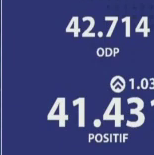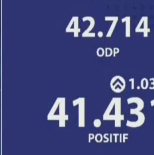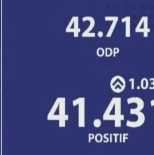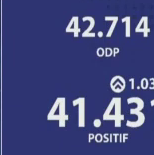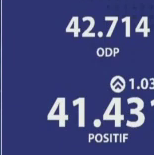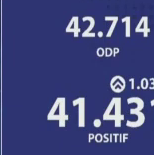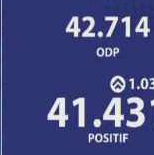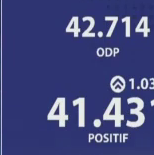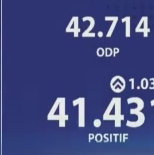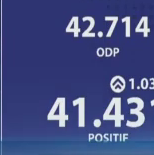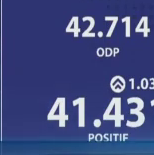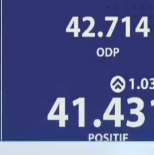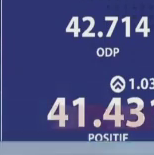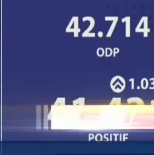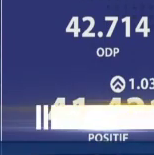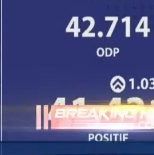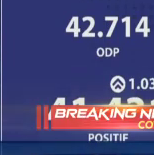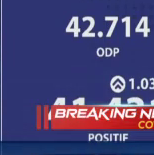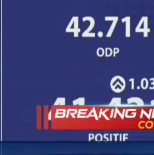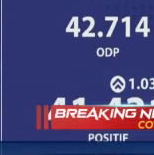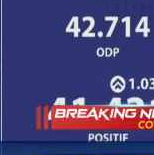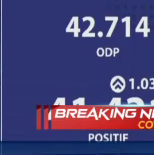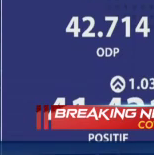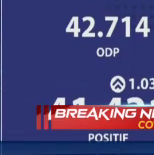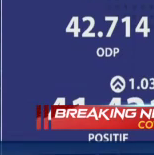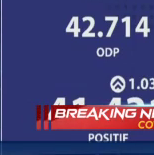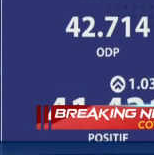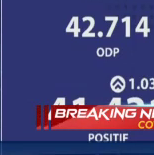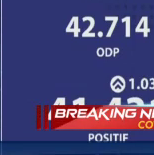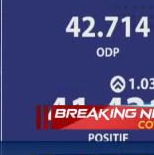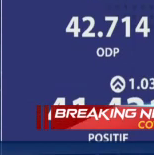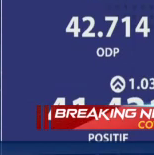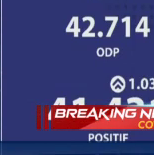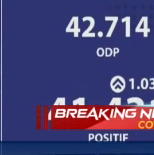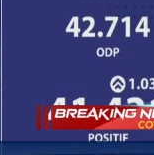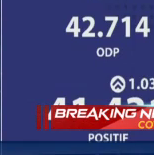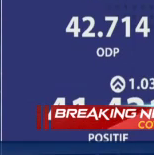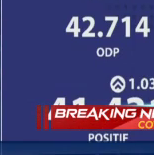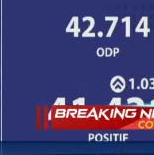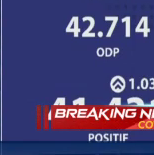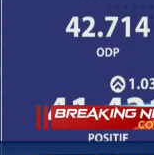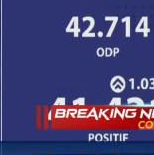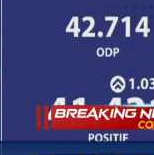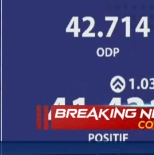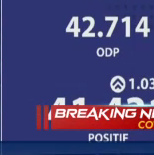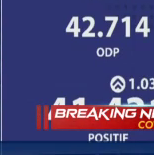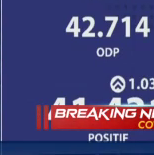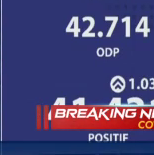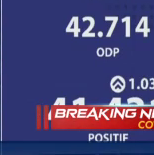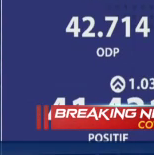ini menunjukkan bahwa pemeriksaan atau testing secara lebih banyak secara